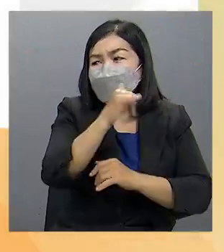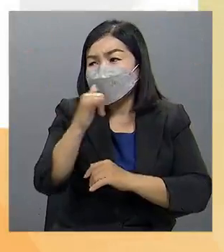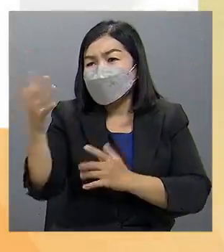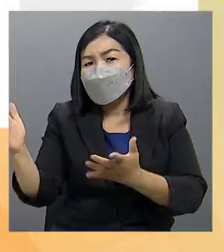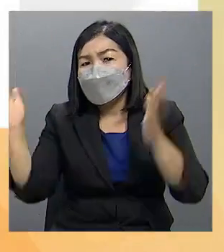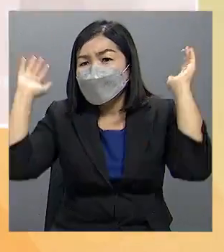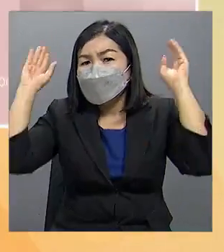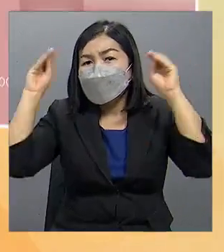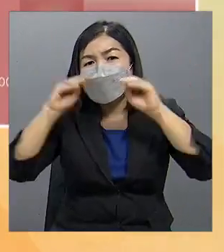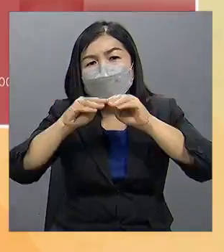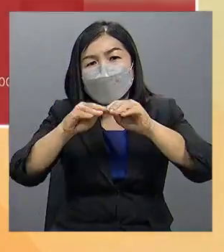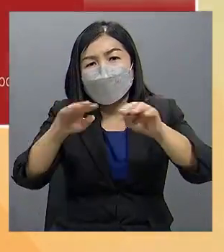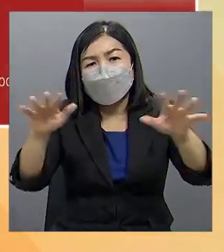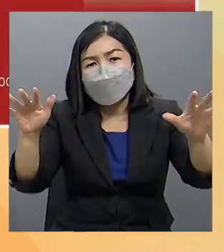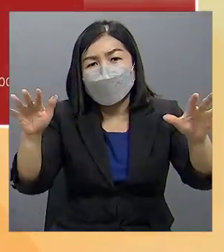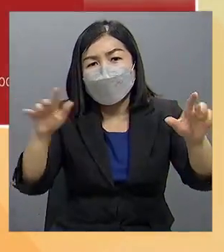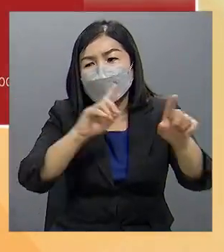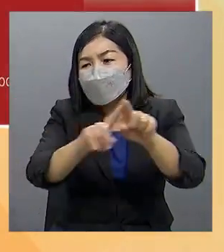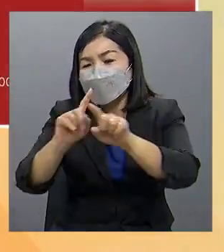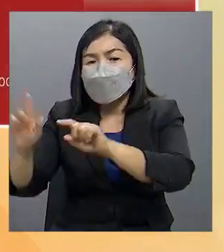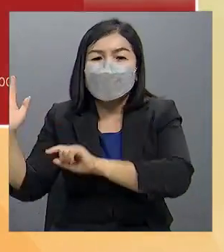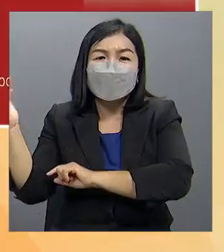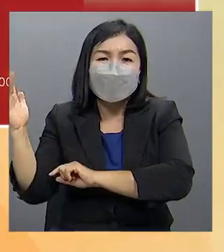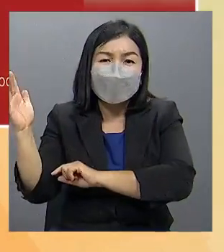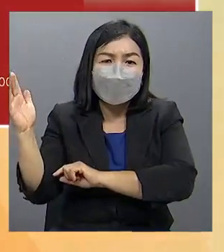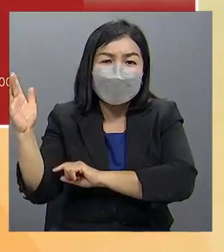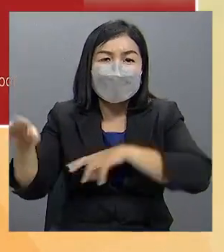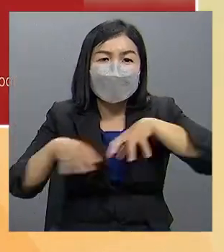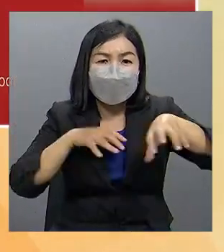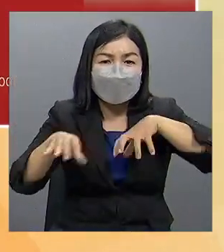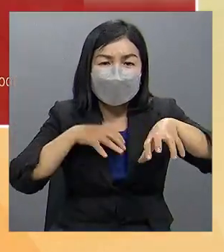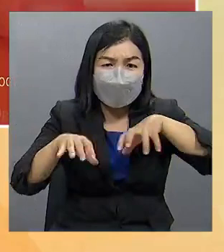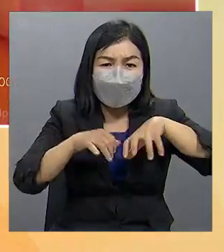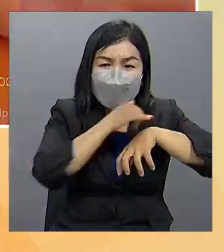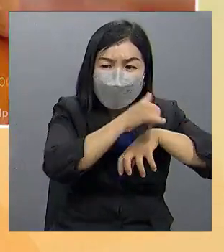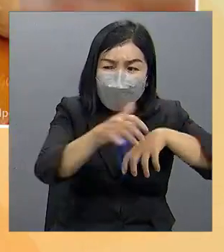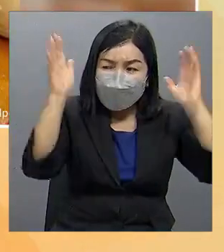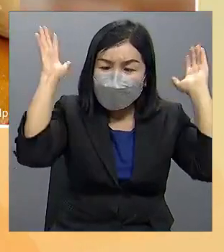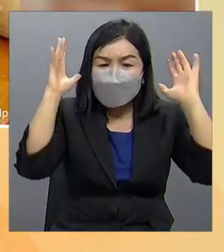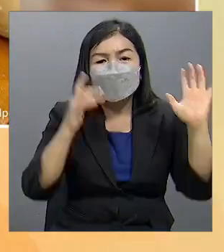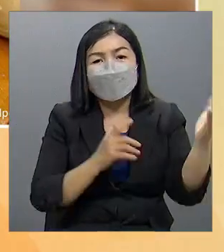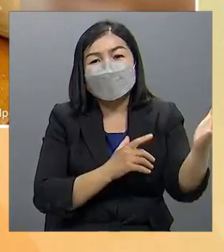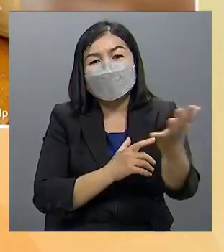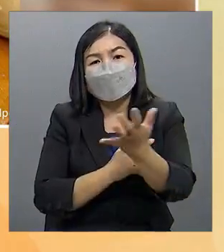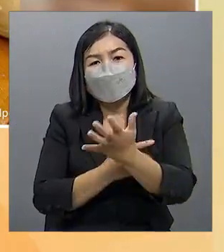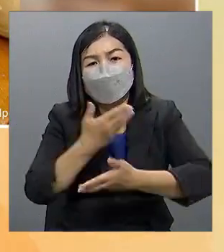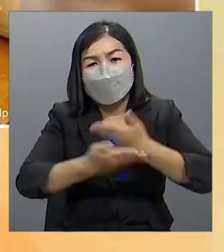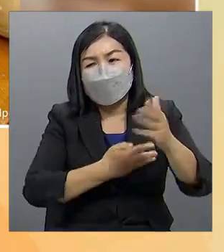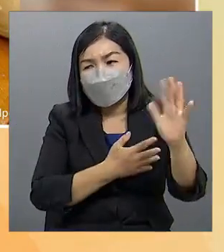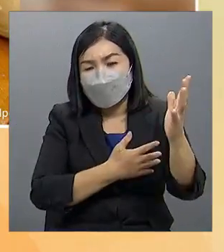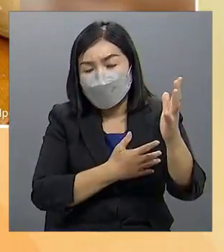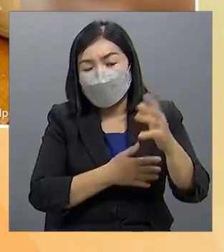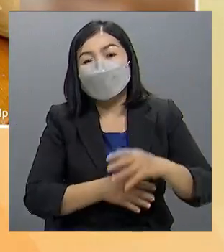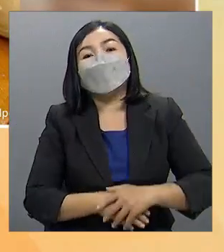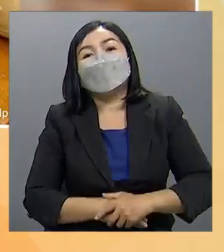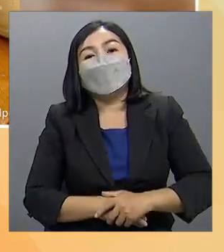บบจุดต่างๆที่เขาแบบให้ไปออกงานนะครับ ค่ะ คร ับ ครับก็ขายเน้นขายออน